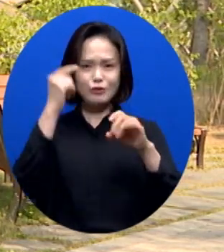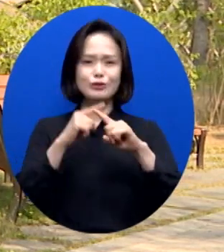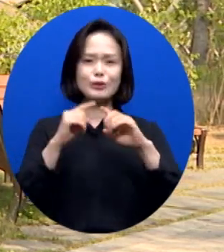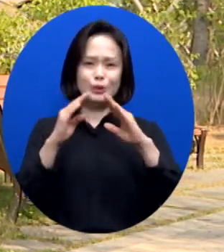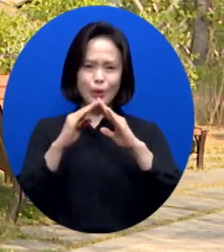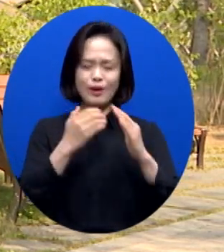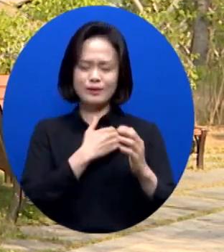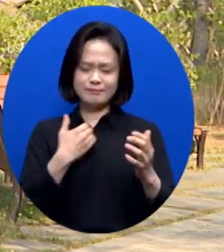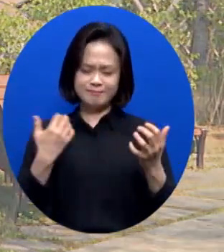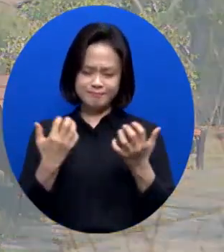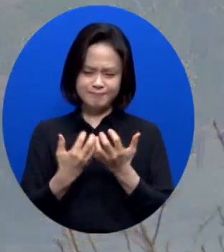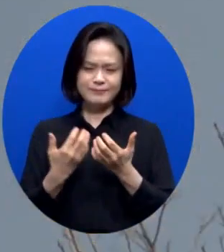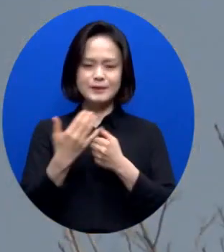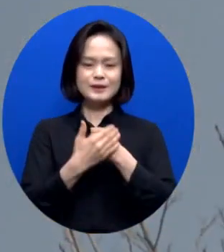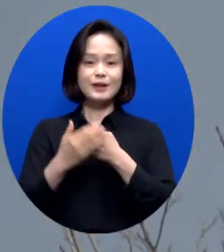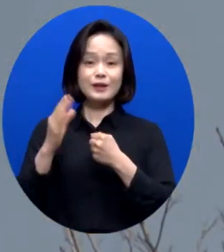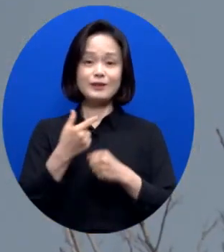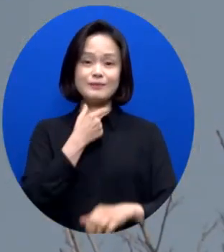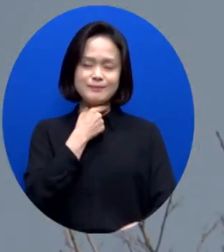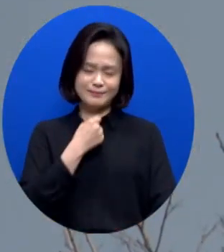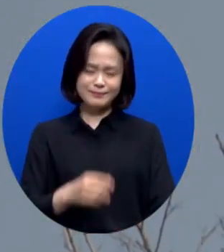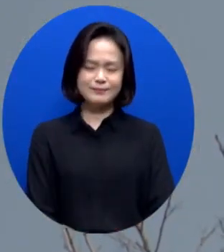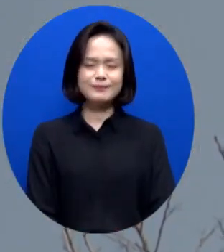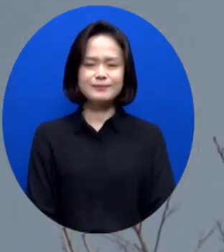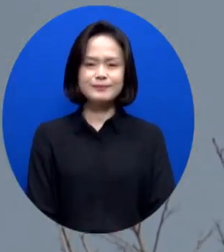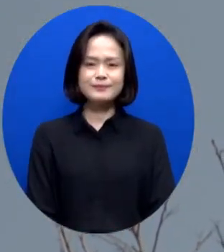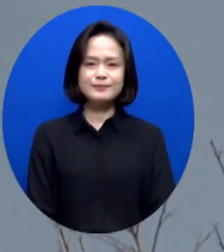차고 넘치기를 소망합니다 cps 사용합니다